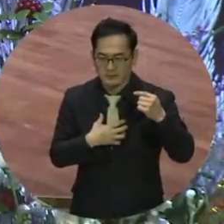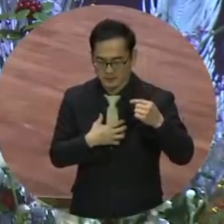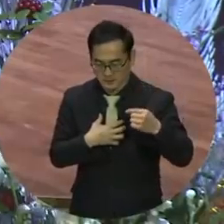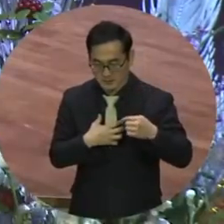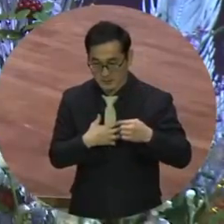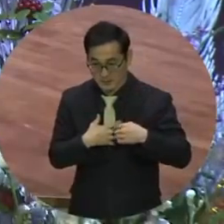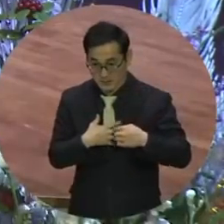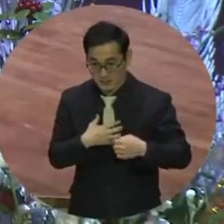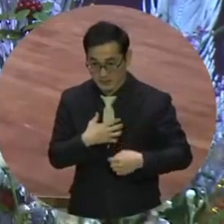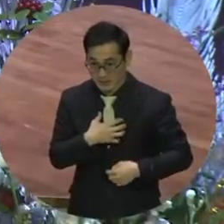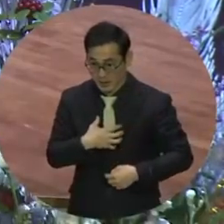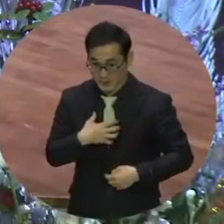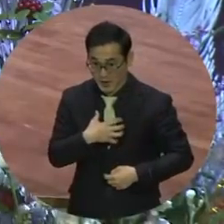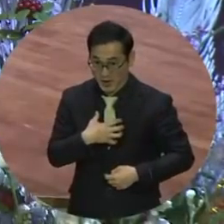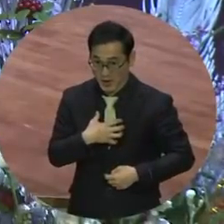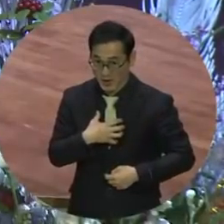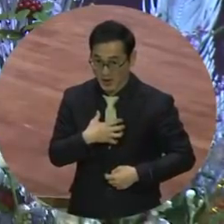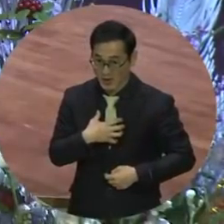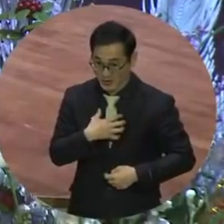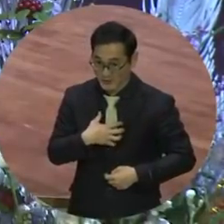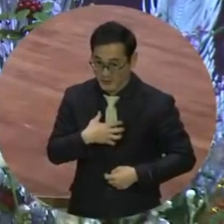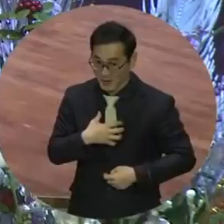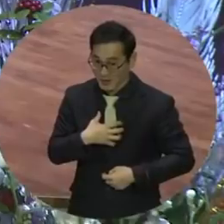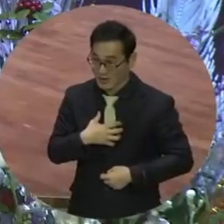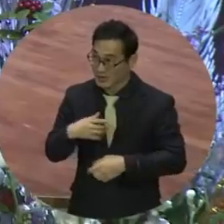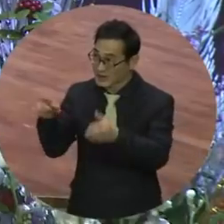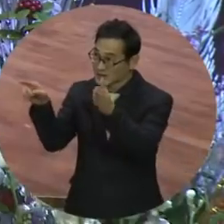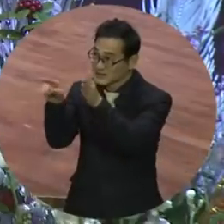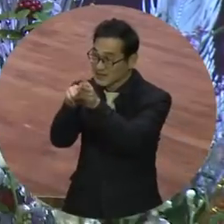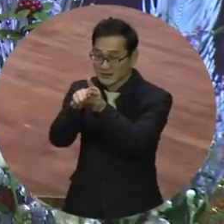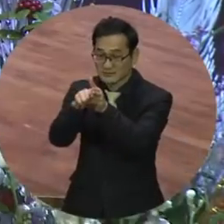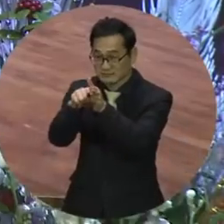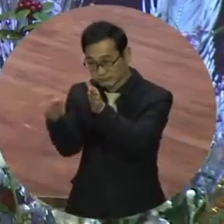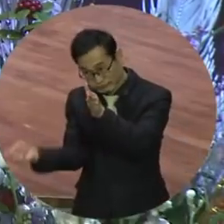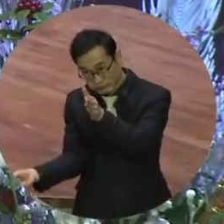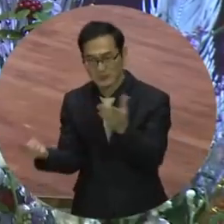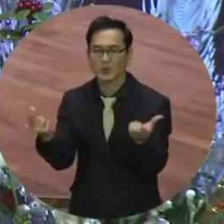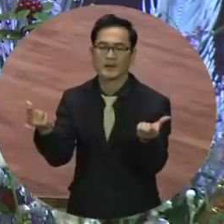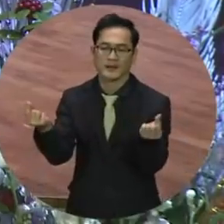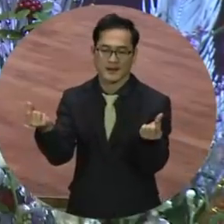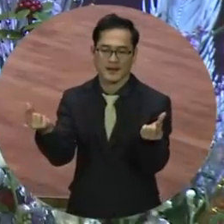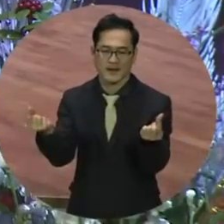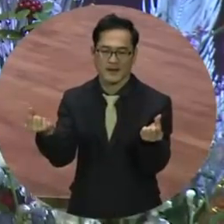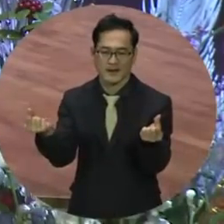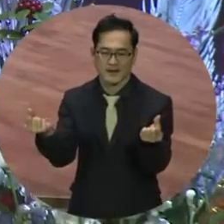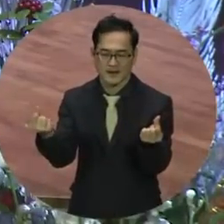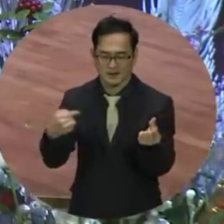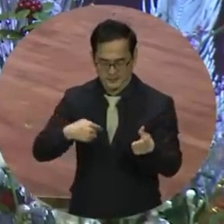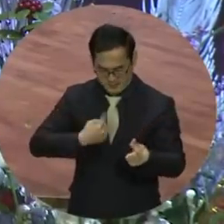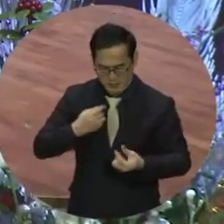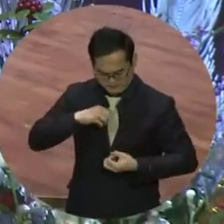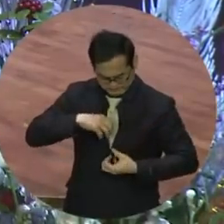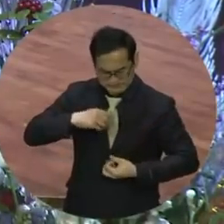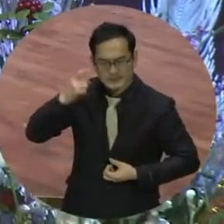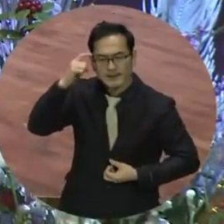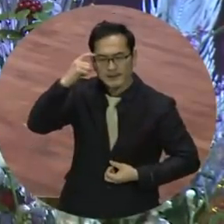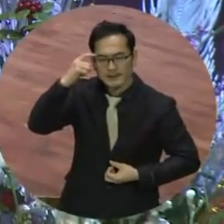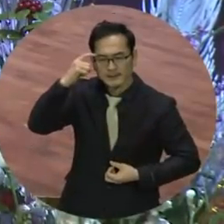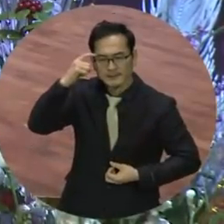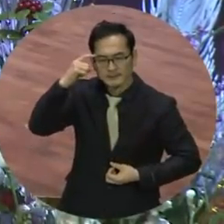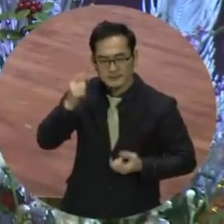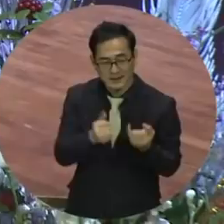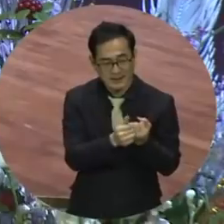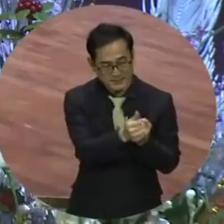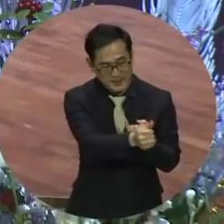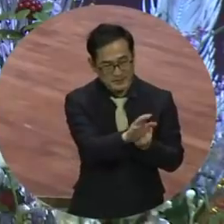염려 근심은 불신앙이다. 아멘. 그 남편에 대해서 자꾸 염려 근심하면요. 그